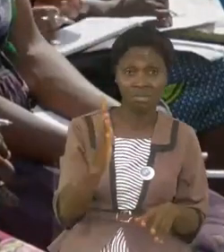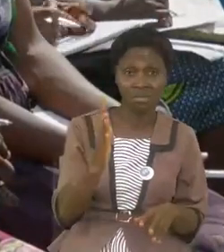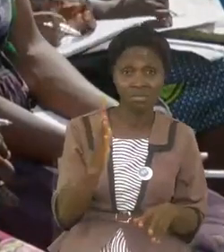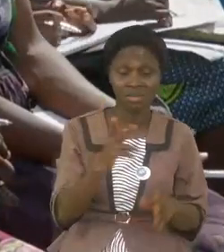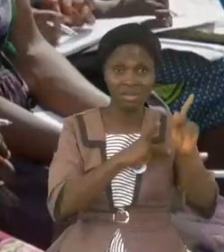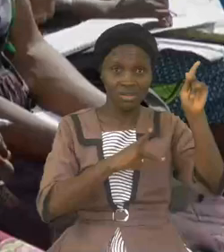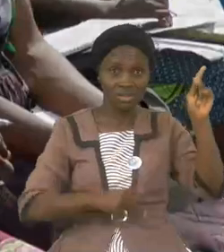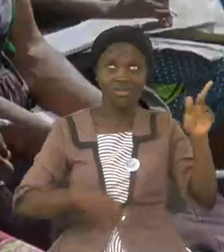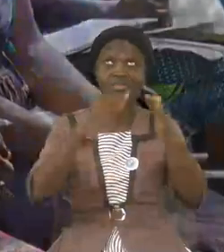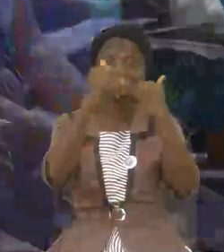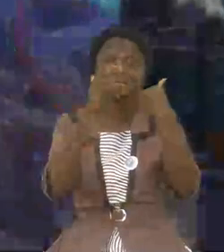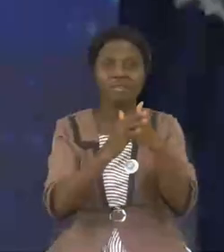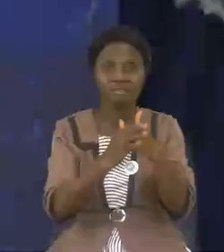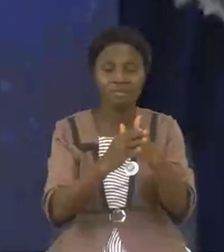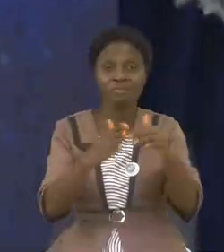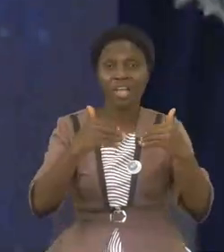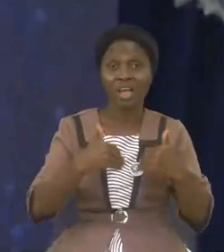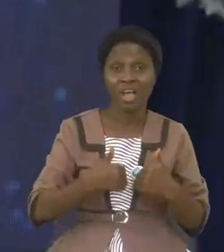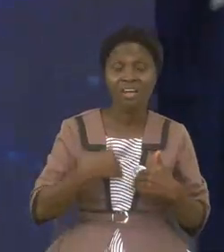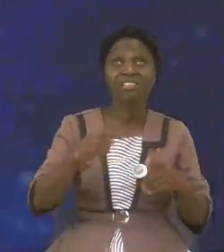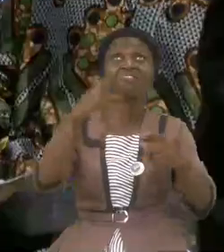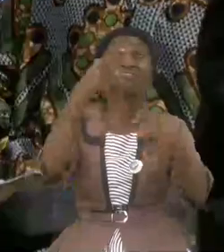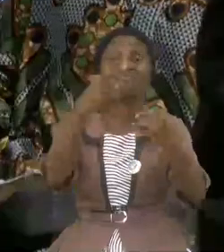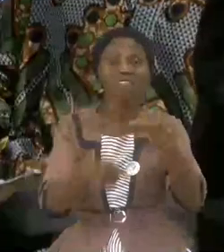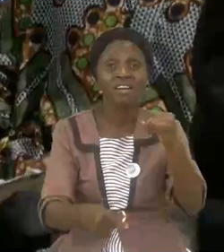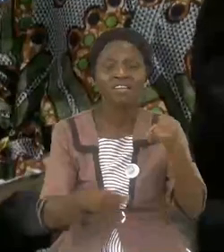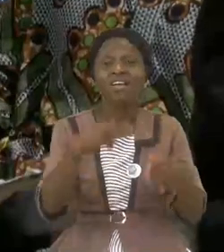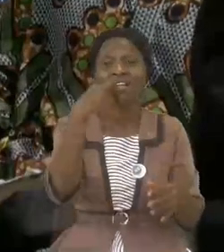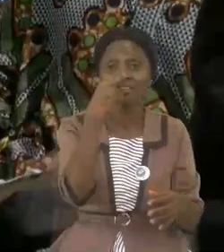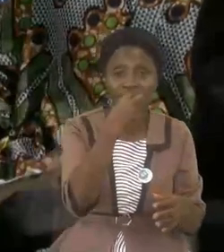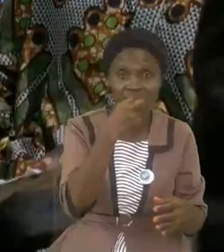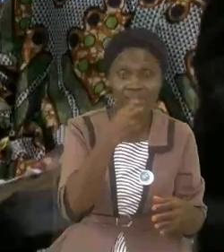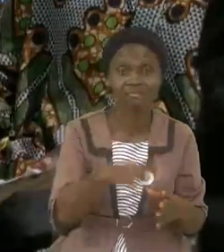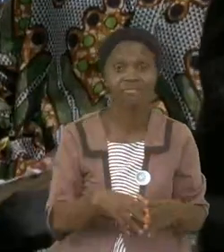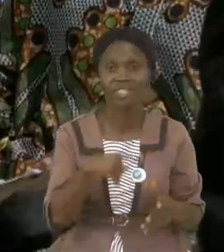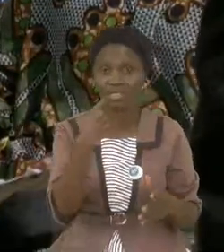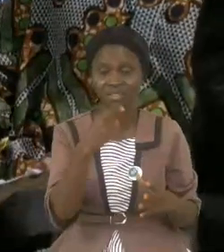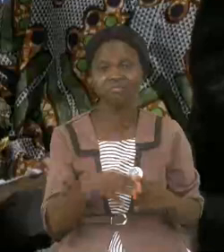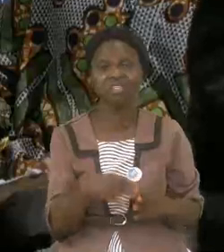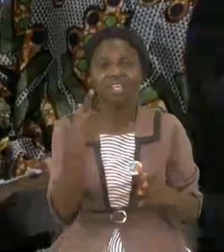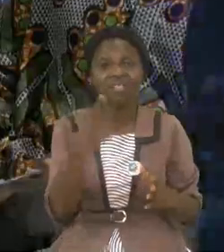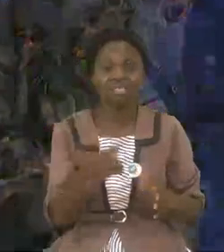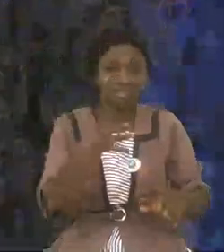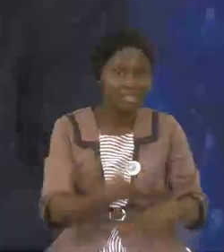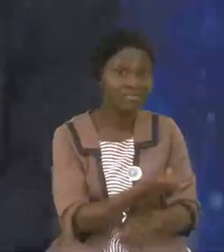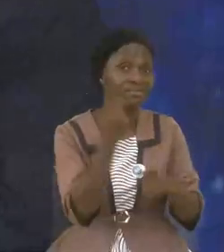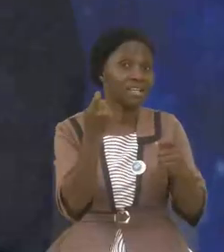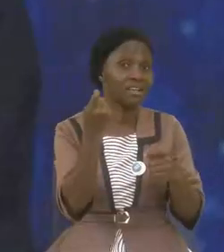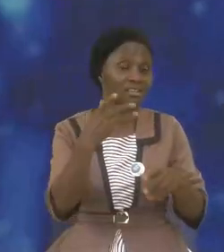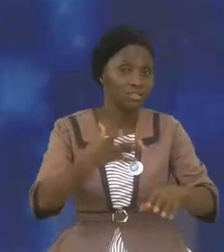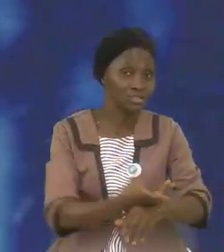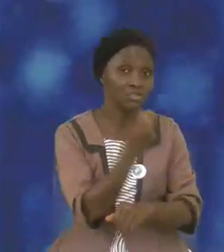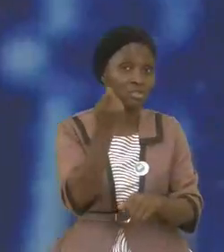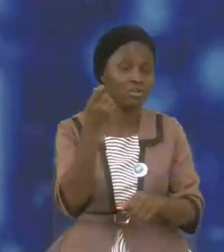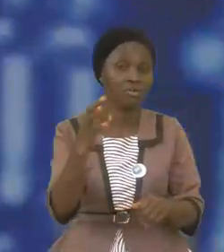Mon ami, mon voisin, Dieu le roi du ciel, a le dernier mot.